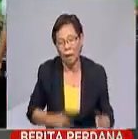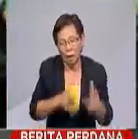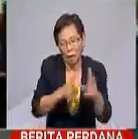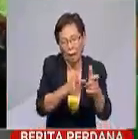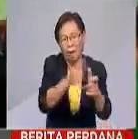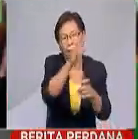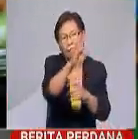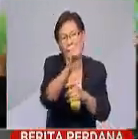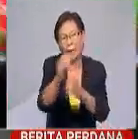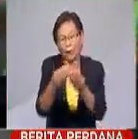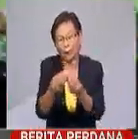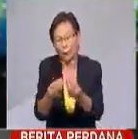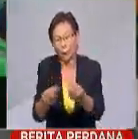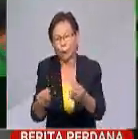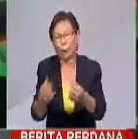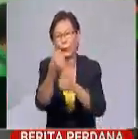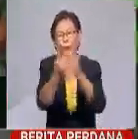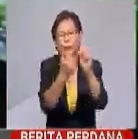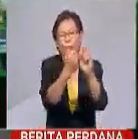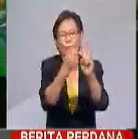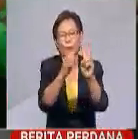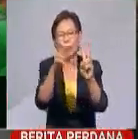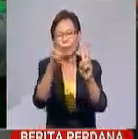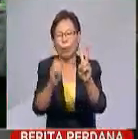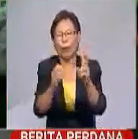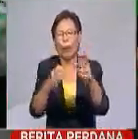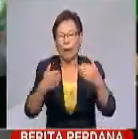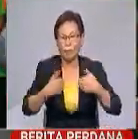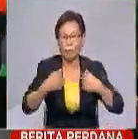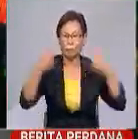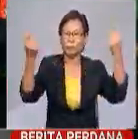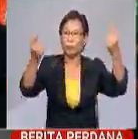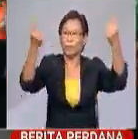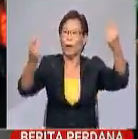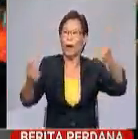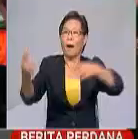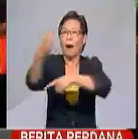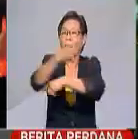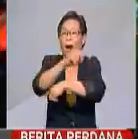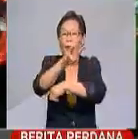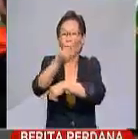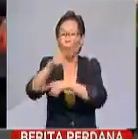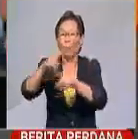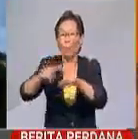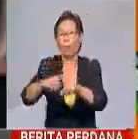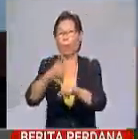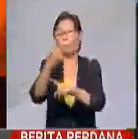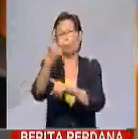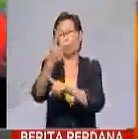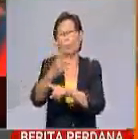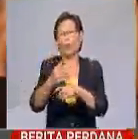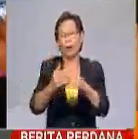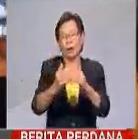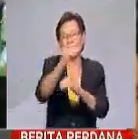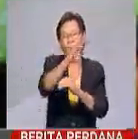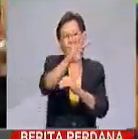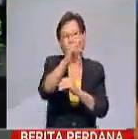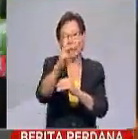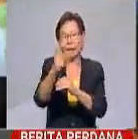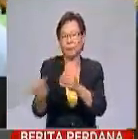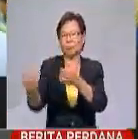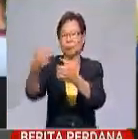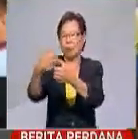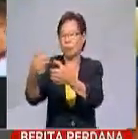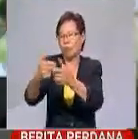Larian biodegradasi 2020 diadakan bersempena sambutan Hari Wilayah Persekutuan bulan hadapan. Lebih 4,000 peserta menyertai